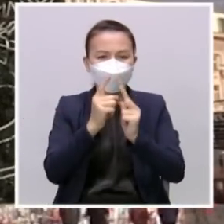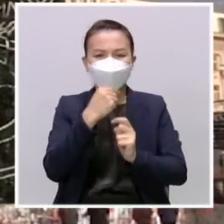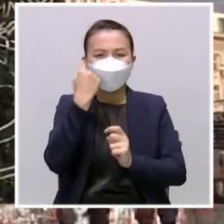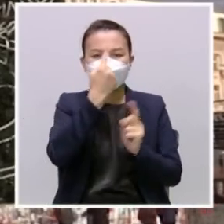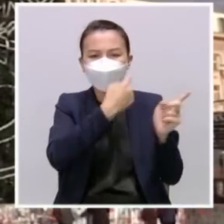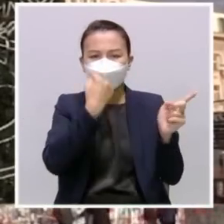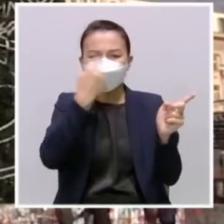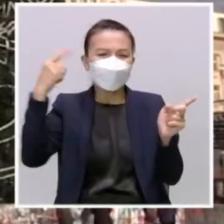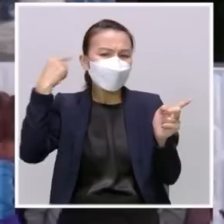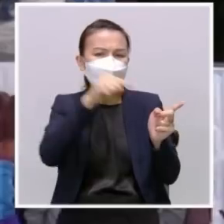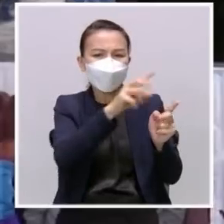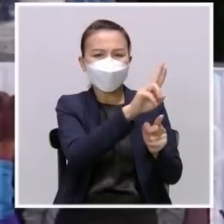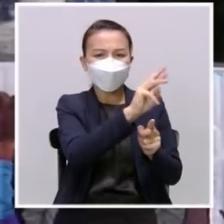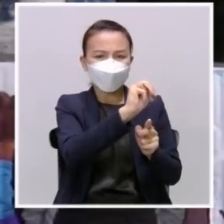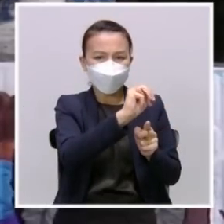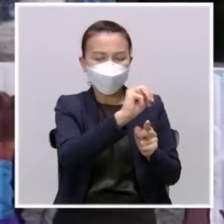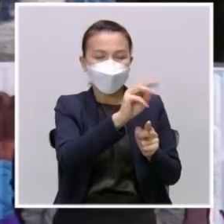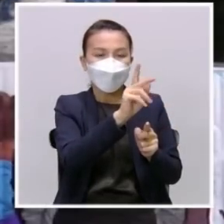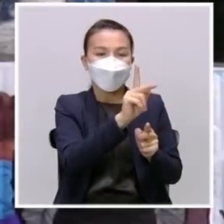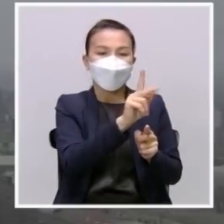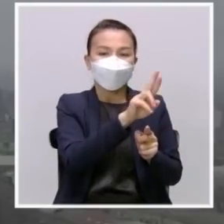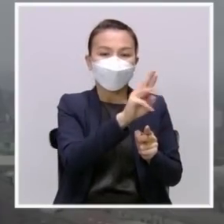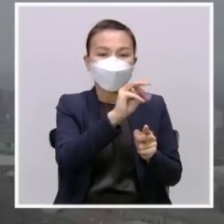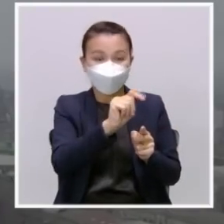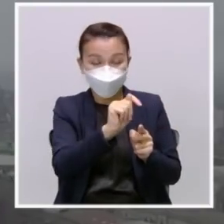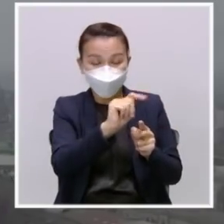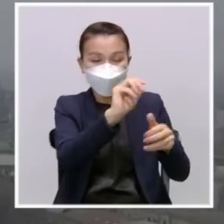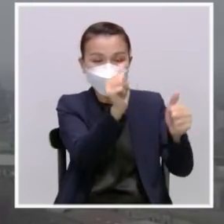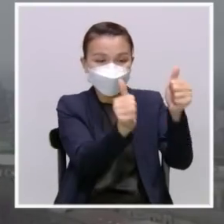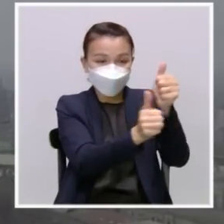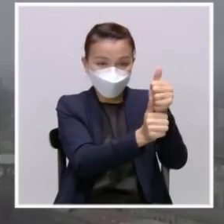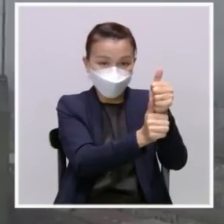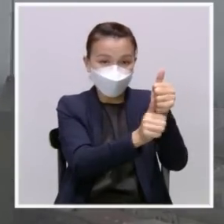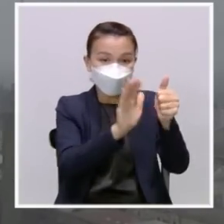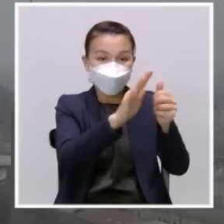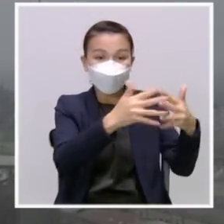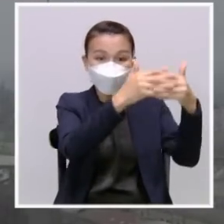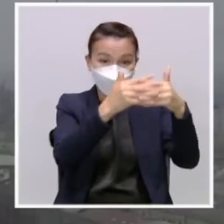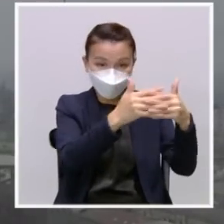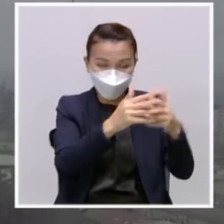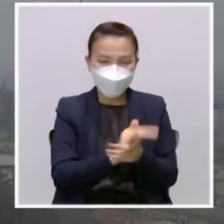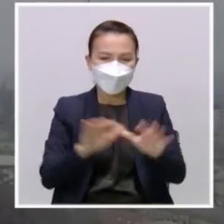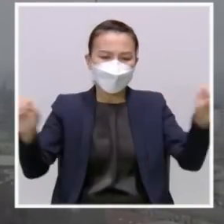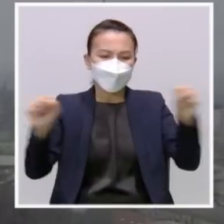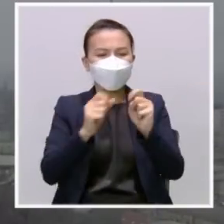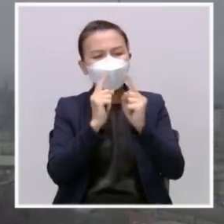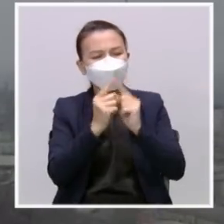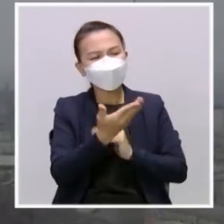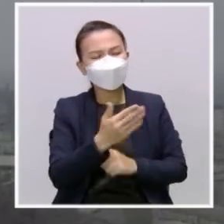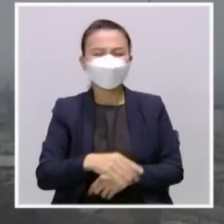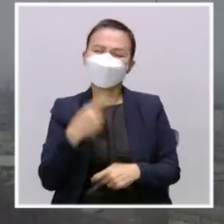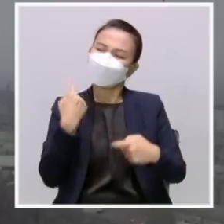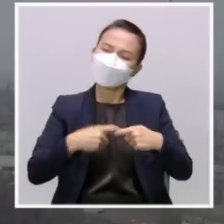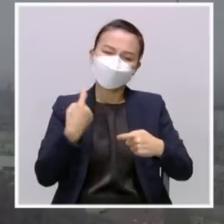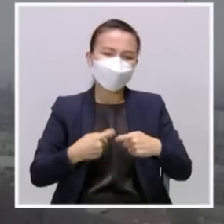แมนรัฐมนตรีช่วยกระทรวงต่างประเทศสหรัฐกว่า2ชั่วโมงระหว่างรับประทานอาหารค่ำด้วยกันนั้นนะคะพบว่าการพูดคุยกับสหรัฐเป็นเรื่องย